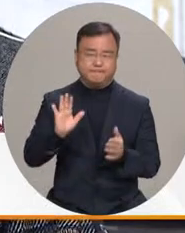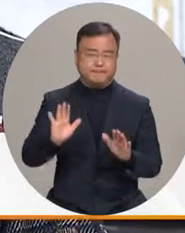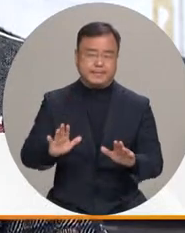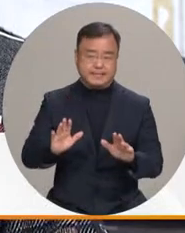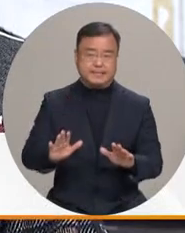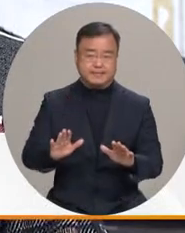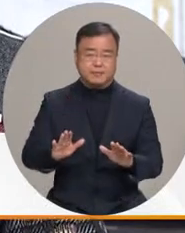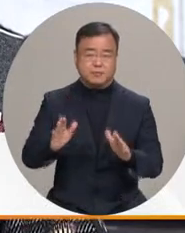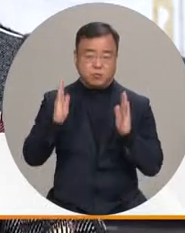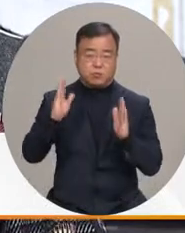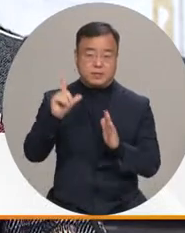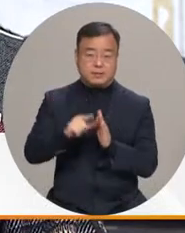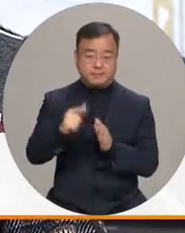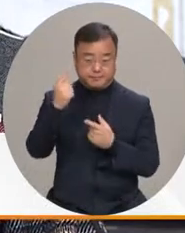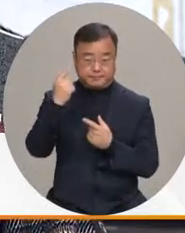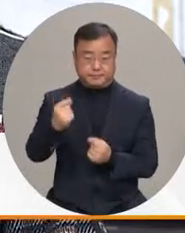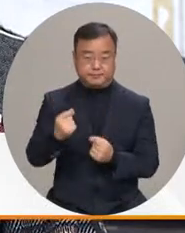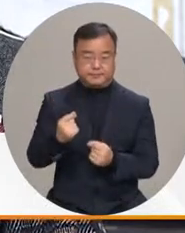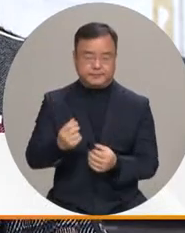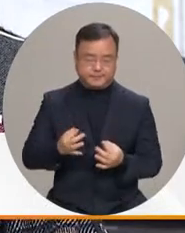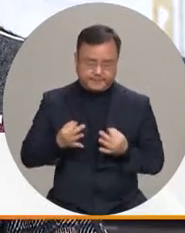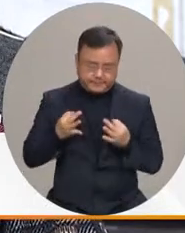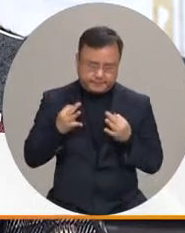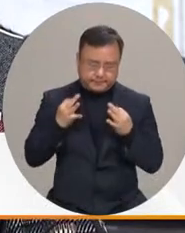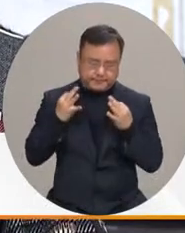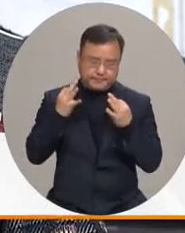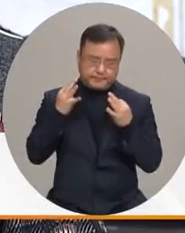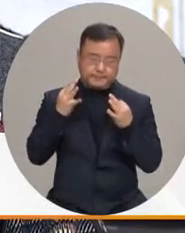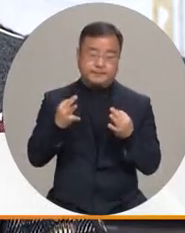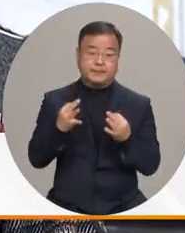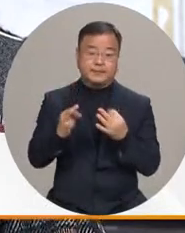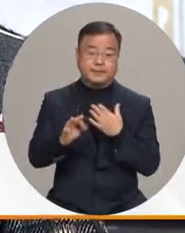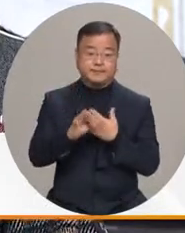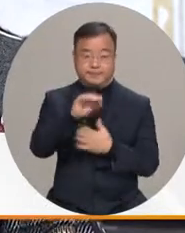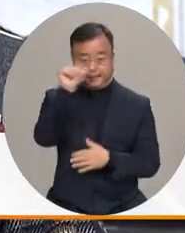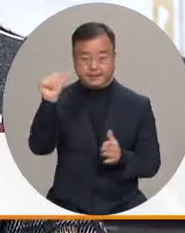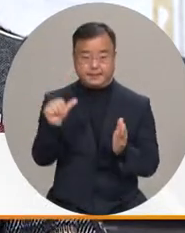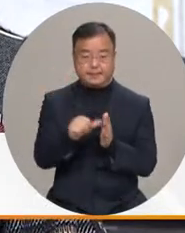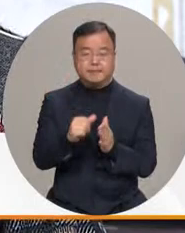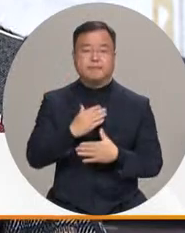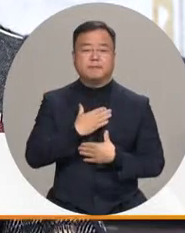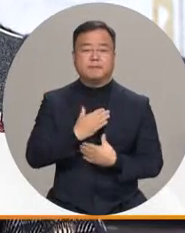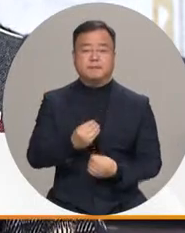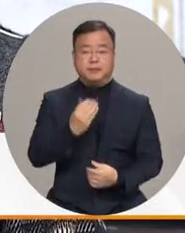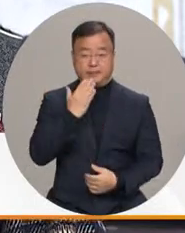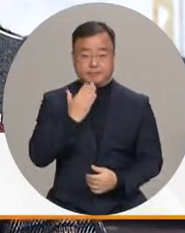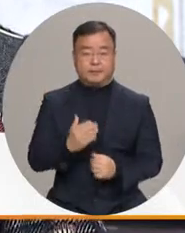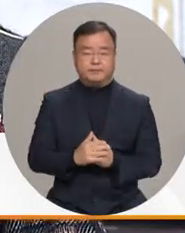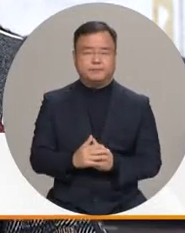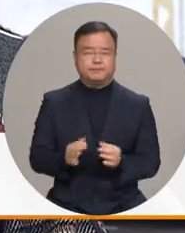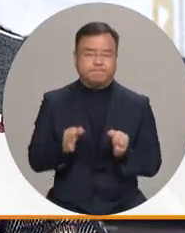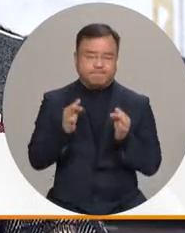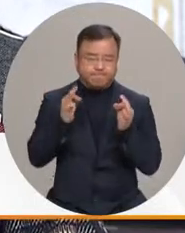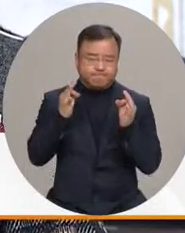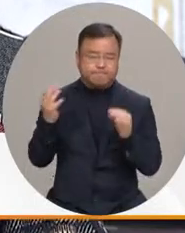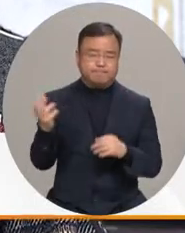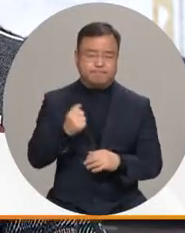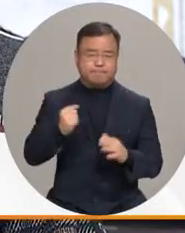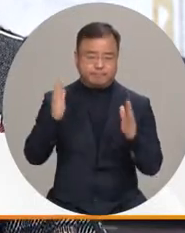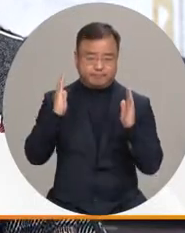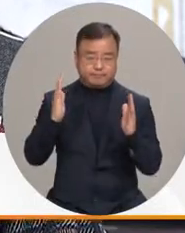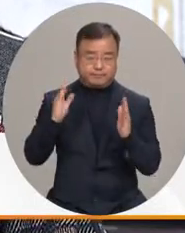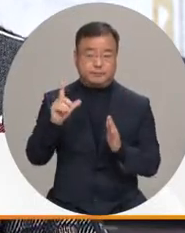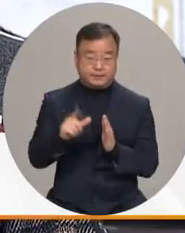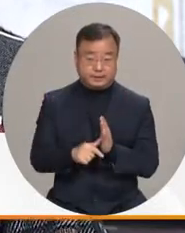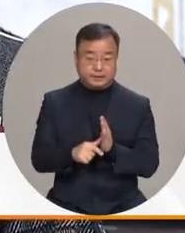공부할 시기에 최선을 다하면 일생이 편안하니까 최선을 다해서 공부할